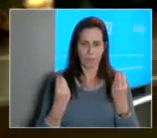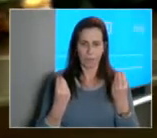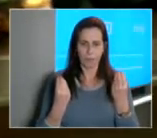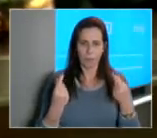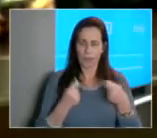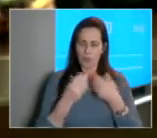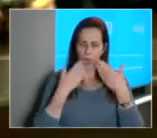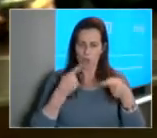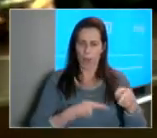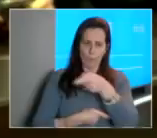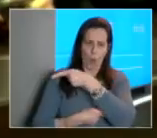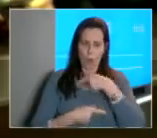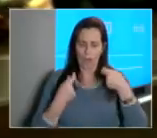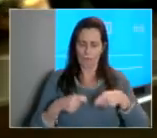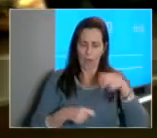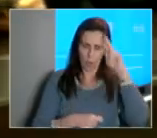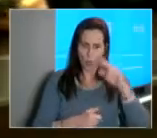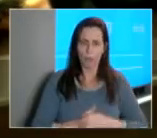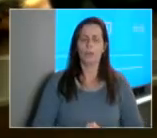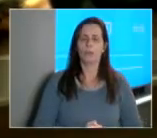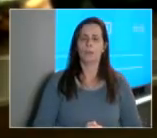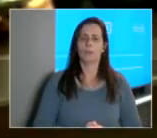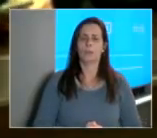על הישיבה הזאת לחברי הסיעה.